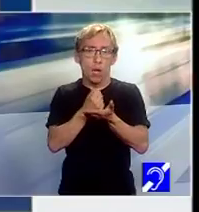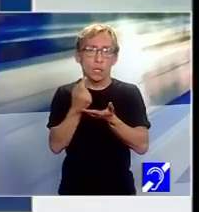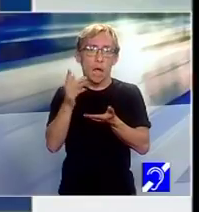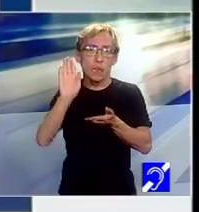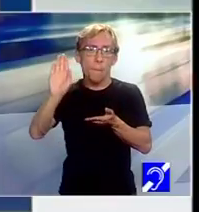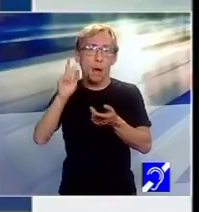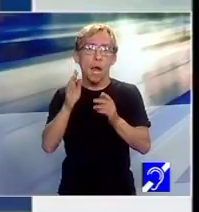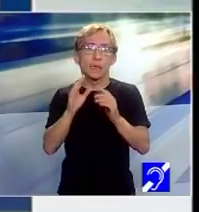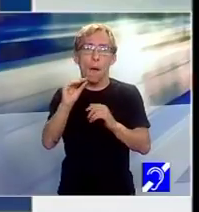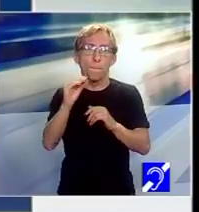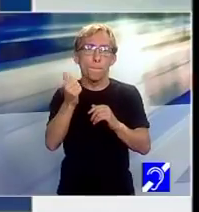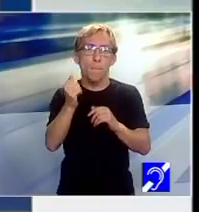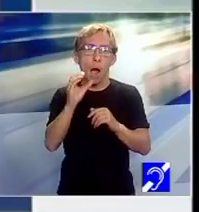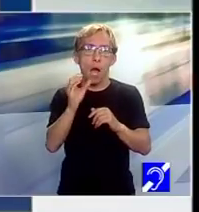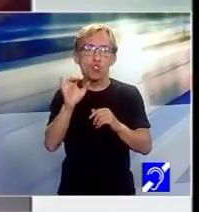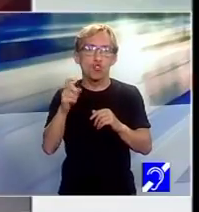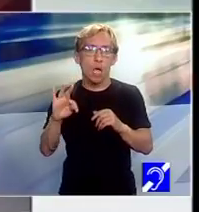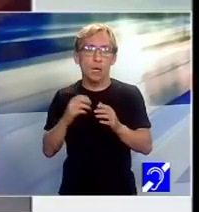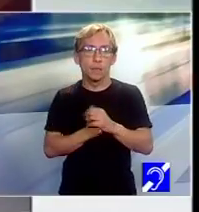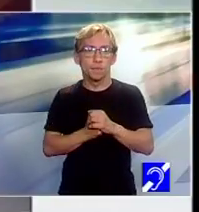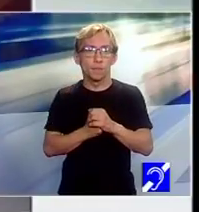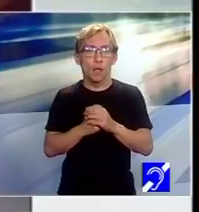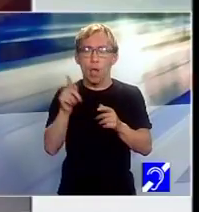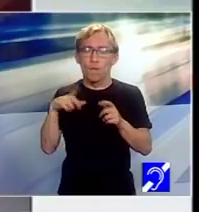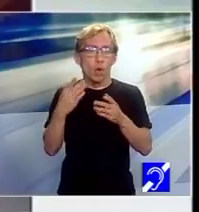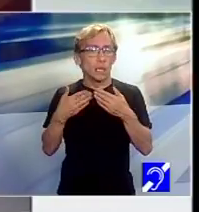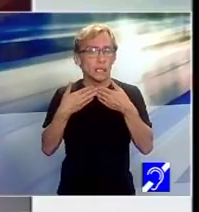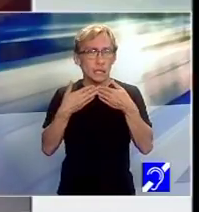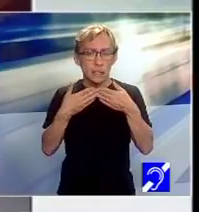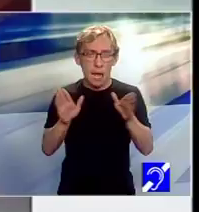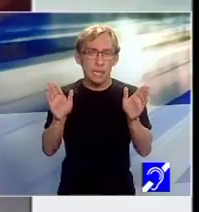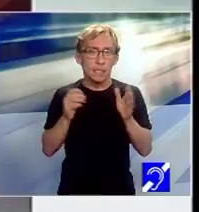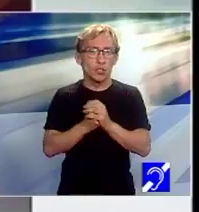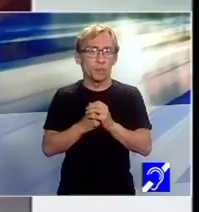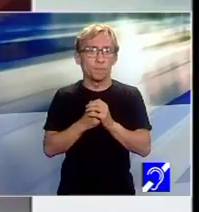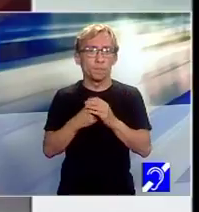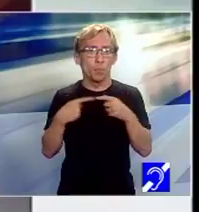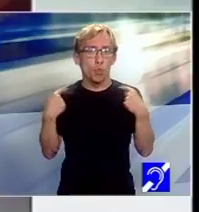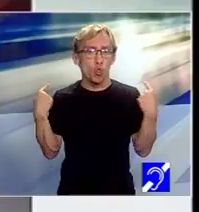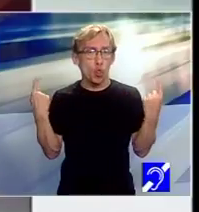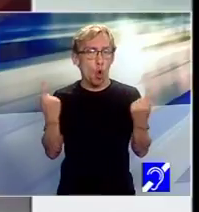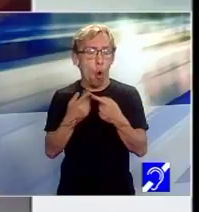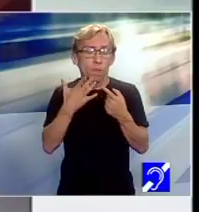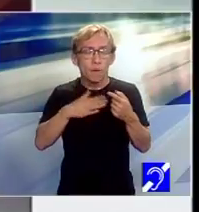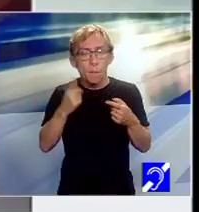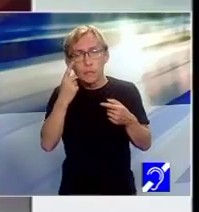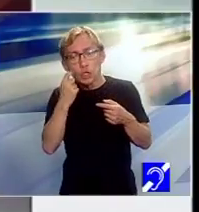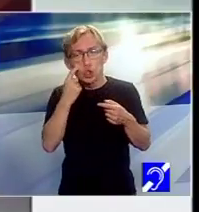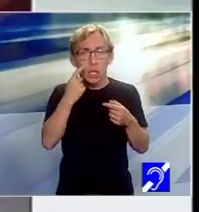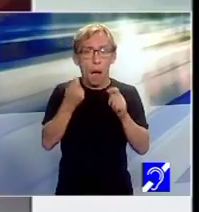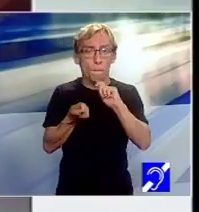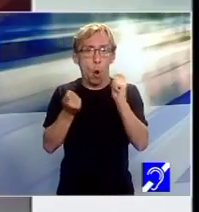pacient. Da, suntem foarte, foarte deschiși la... Deci, noi vrem acum să încercăm o schimbare